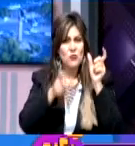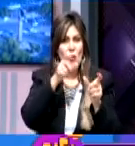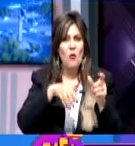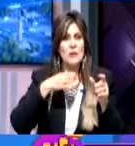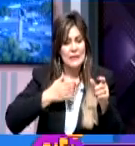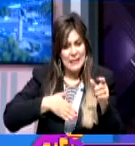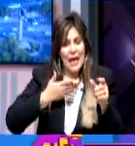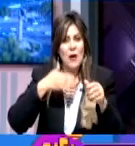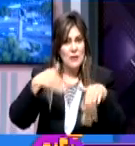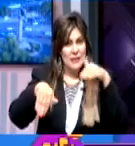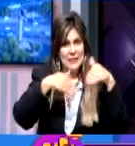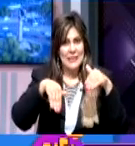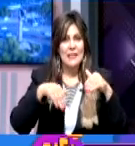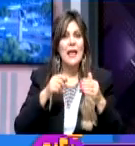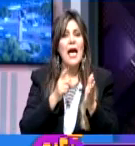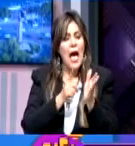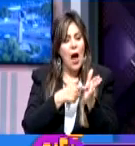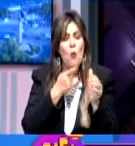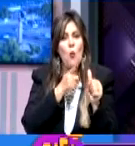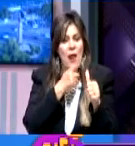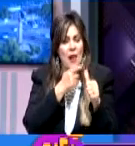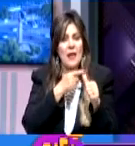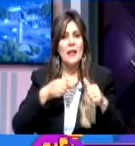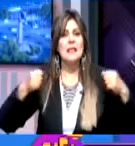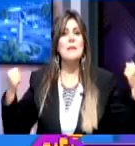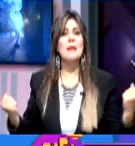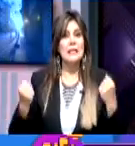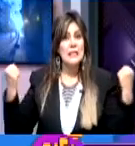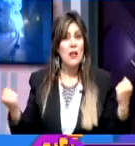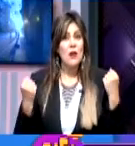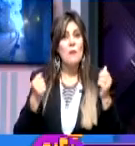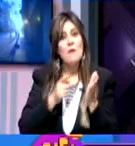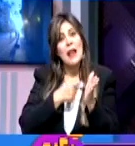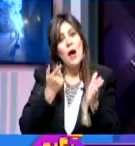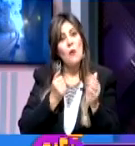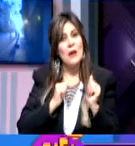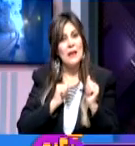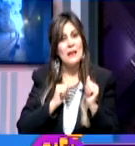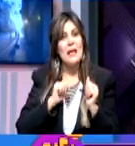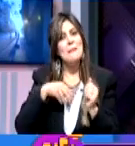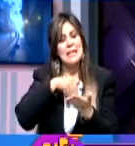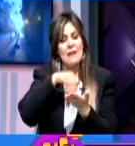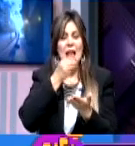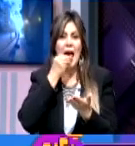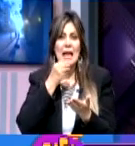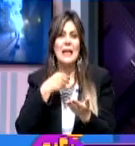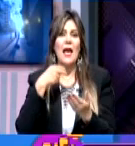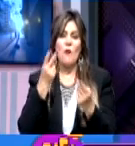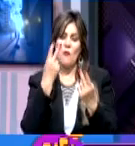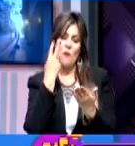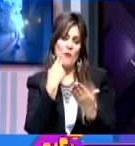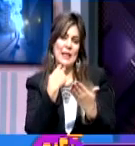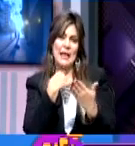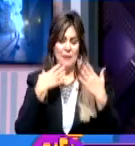ما ياخد دورات تدريبيه في الاكاديميات الخاصه بالشيف او الطاهي او ميك اب والتجميل او الفاشن